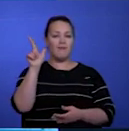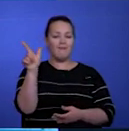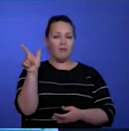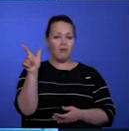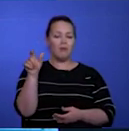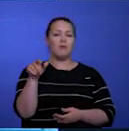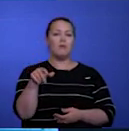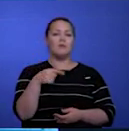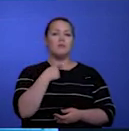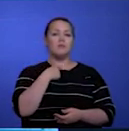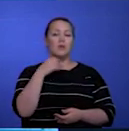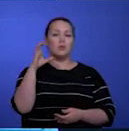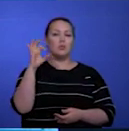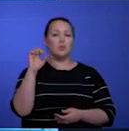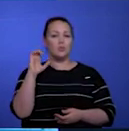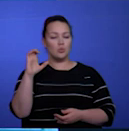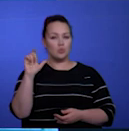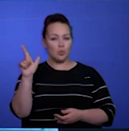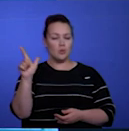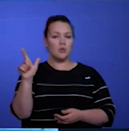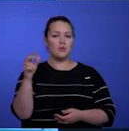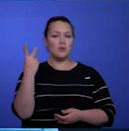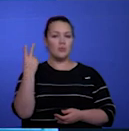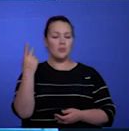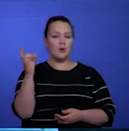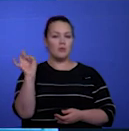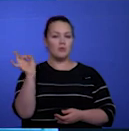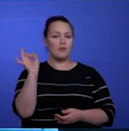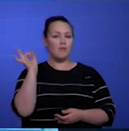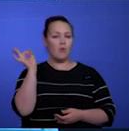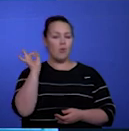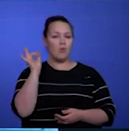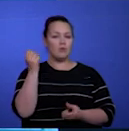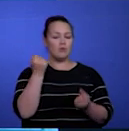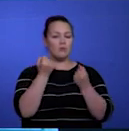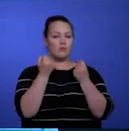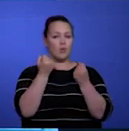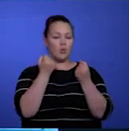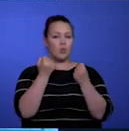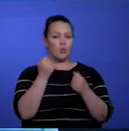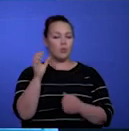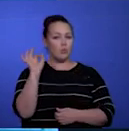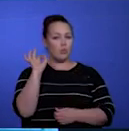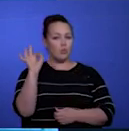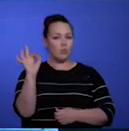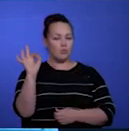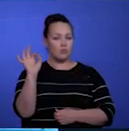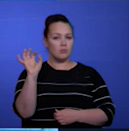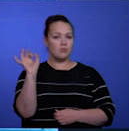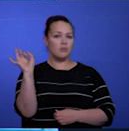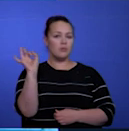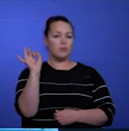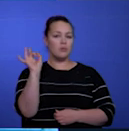звук согласны парный звонкий твердый огонь буква о и звук а